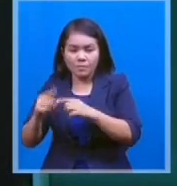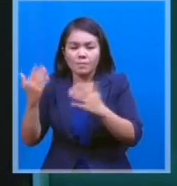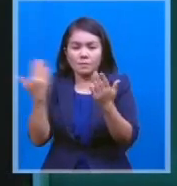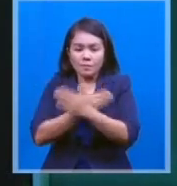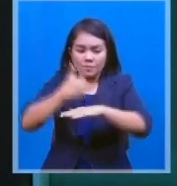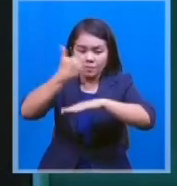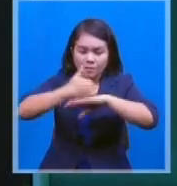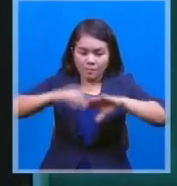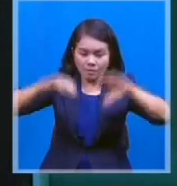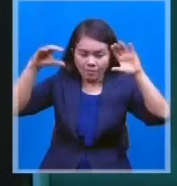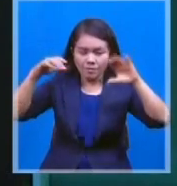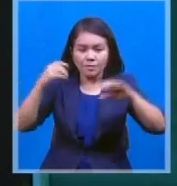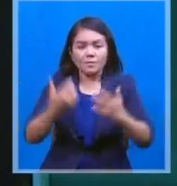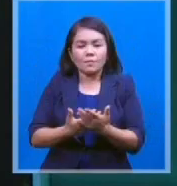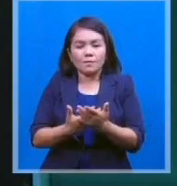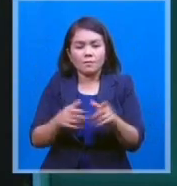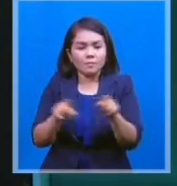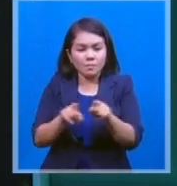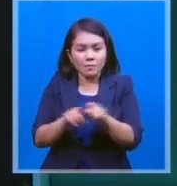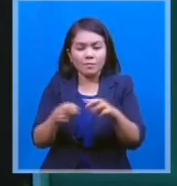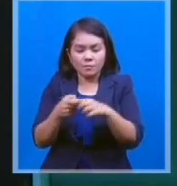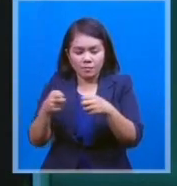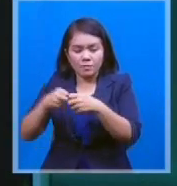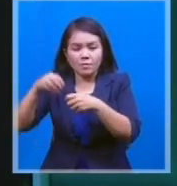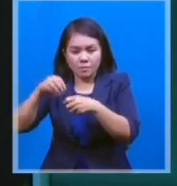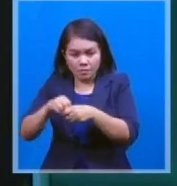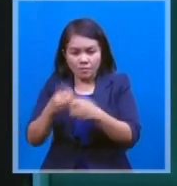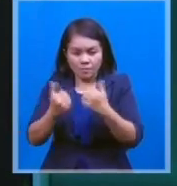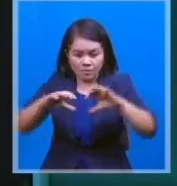จะสำเร็จในยุคนี้สมัยนี้หรือไม่เอาใจช่วย เอาใจช่วยด้วยครับผม ค่ะคุณผู้ชม